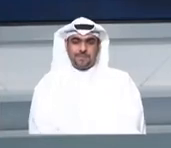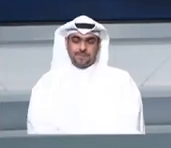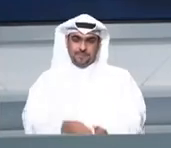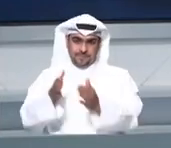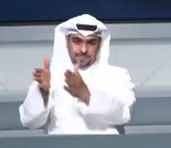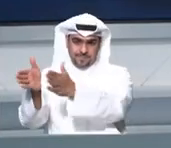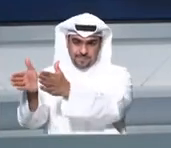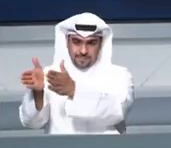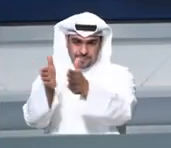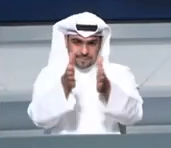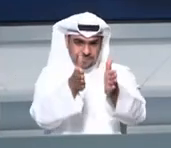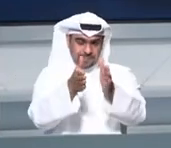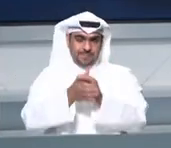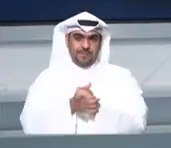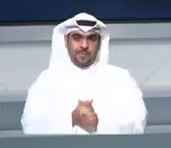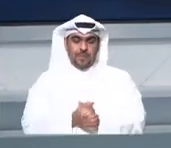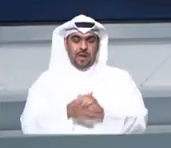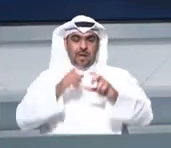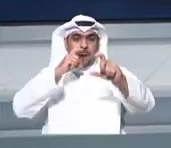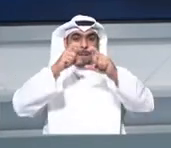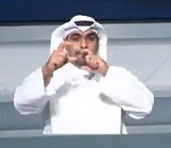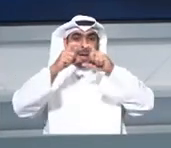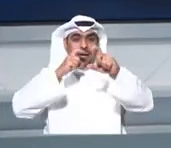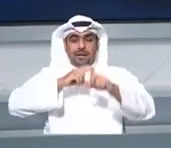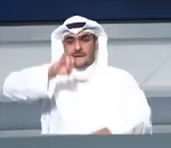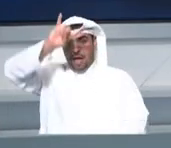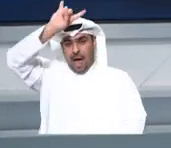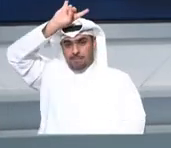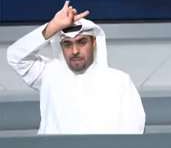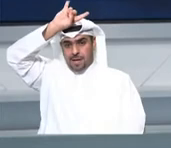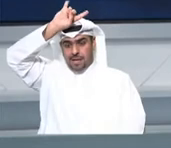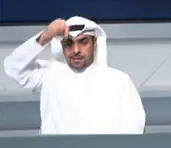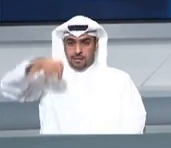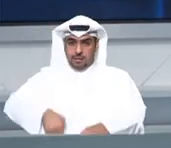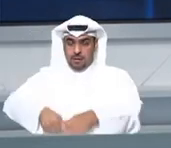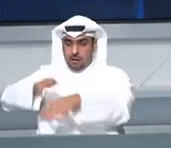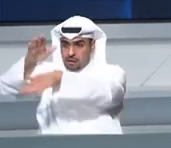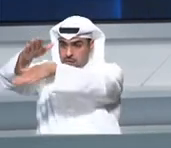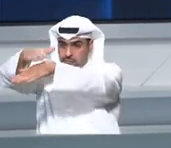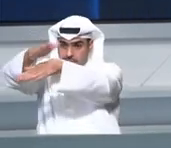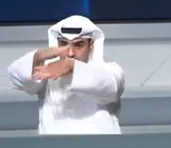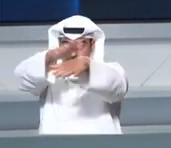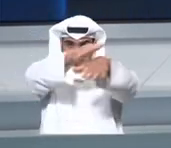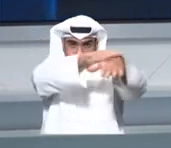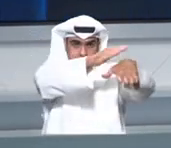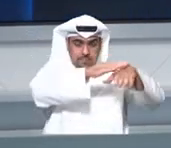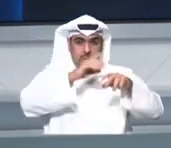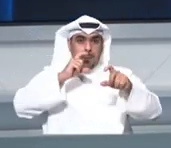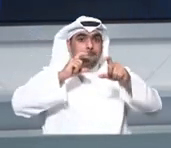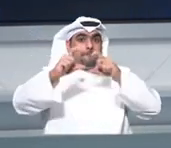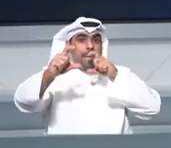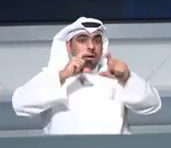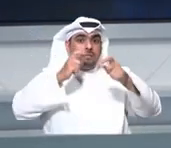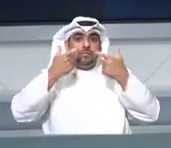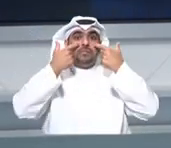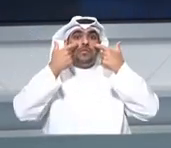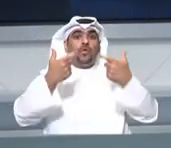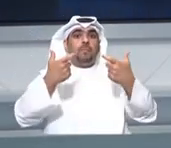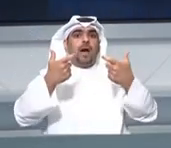وجه بنك الكويت المركزي البنوك المحلية إلى وقف استيفاء أي رسوم على التحويلات